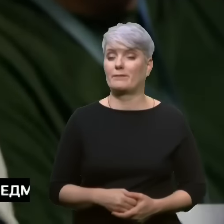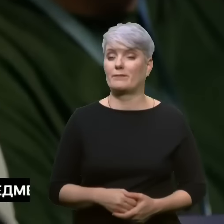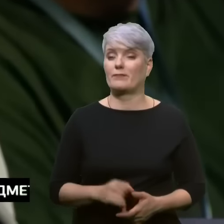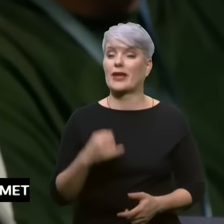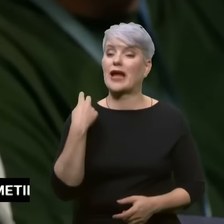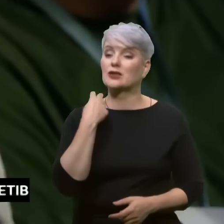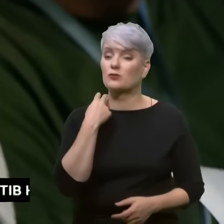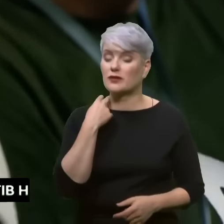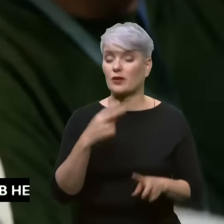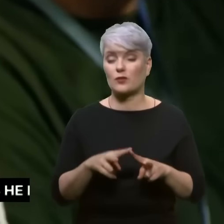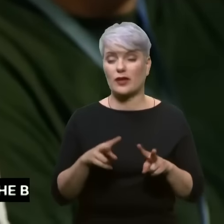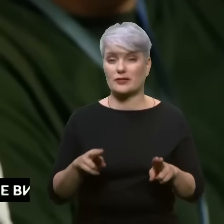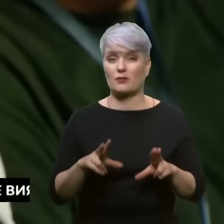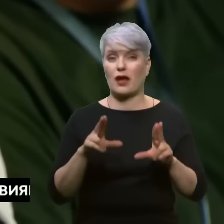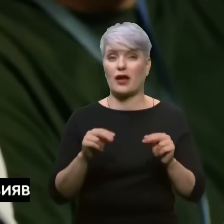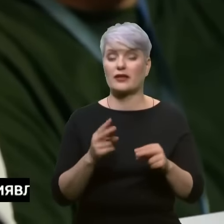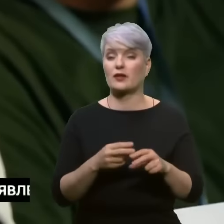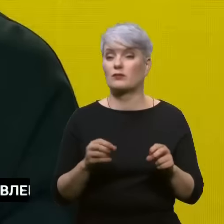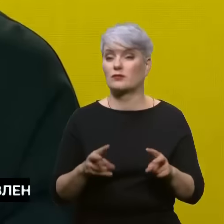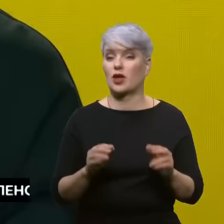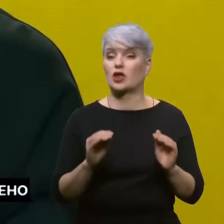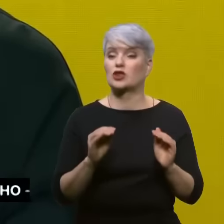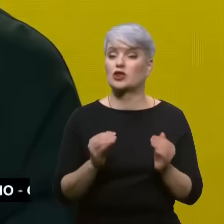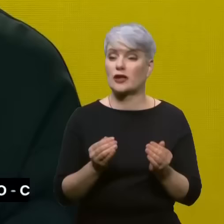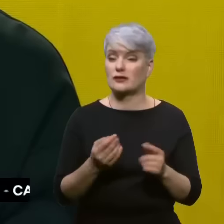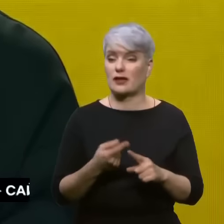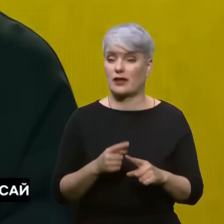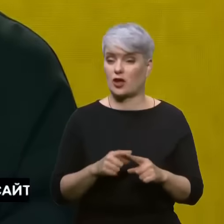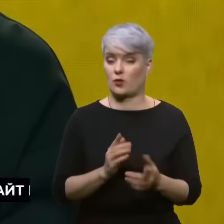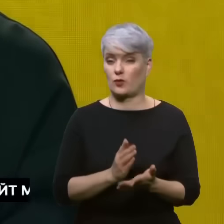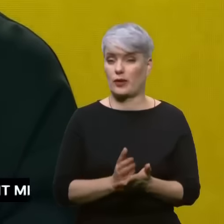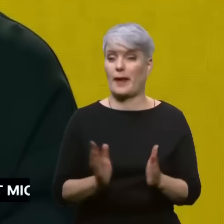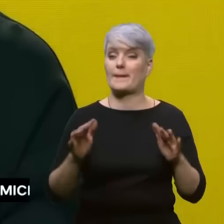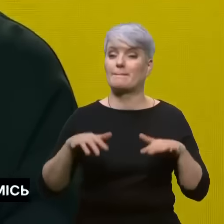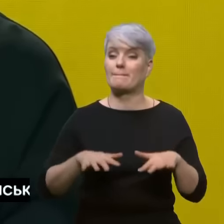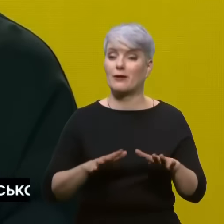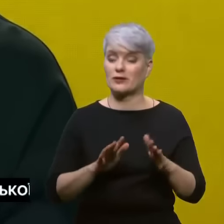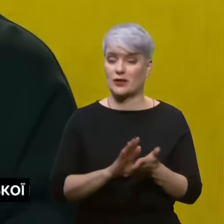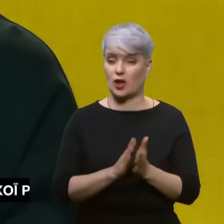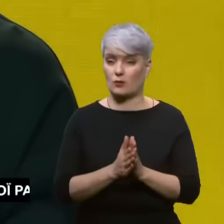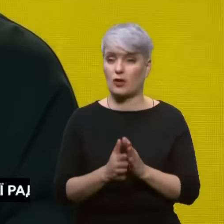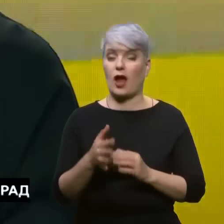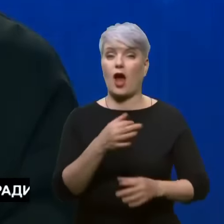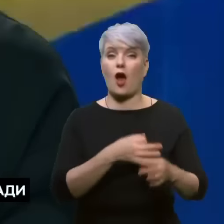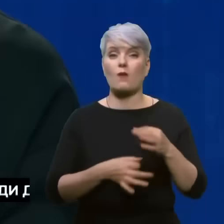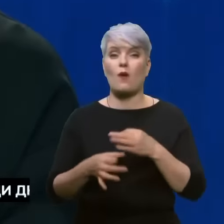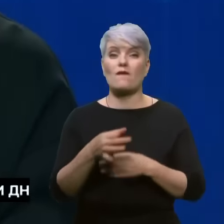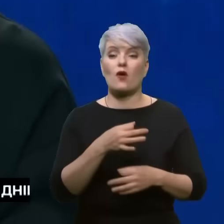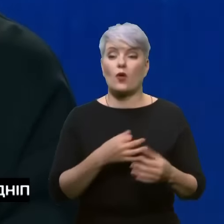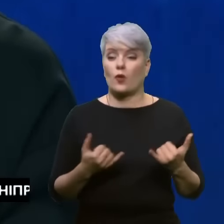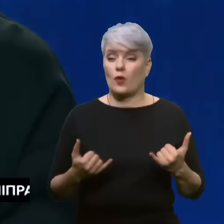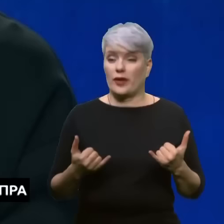З Британією так само гарантії безпеки, частиною якою є морський компонент, обговорюється. Але